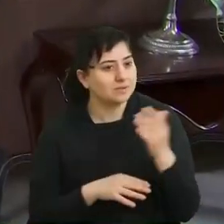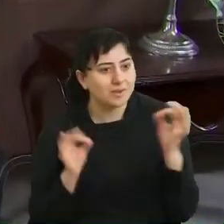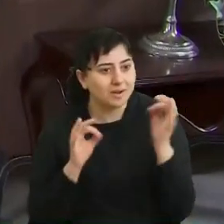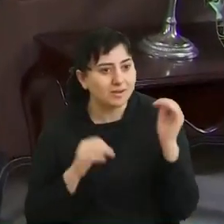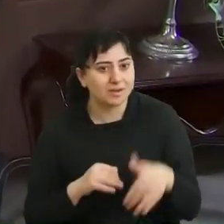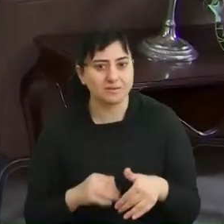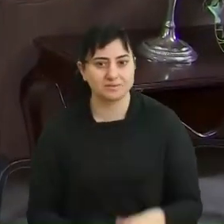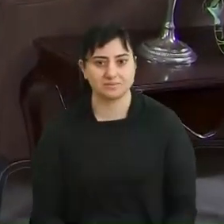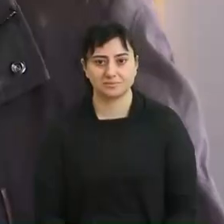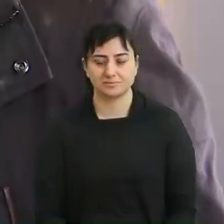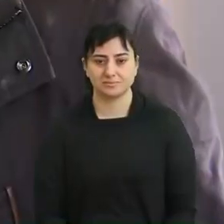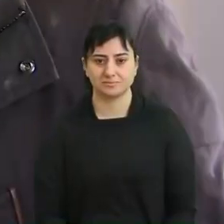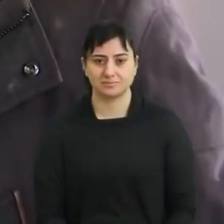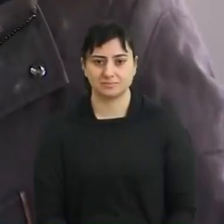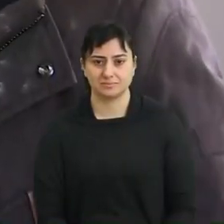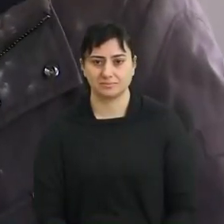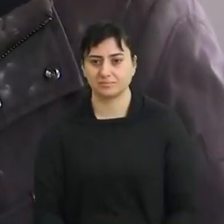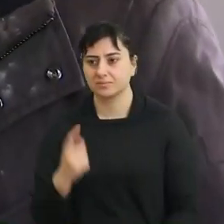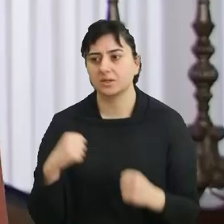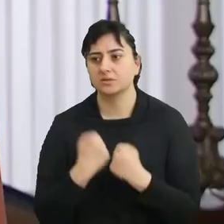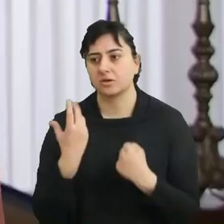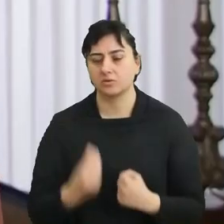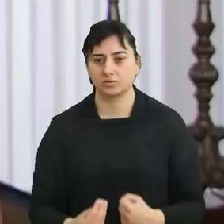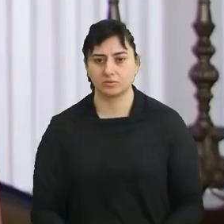erken gelmişsiniz. Bir aksilik oldu.